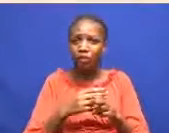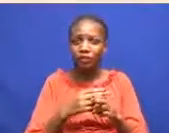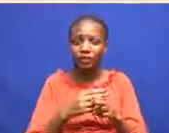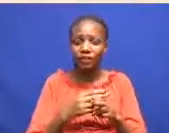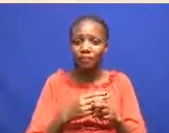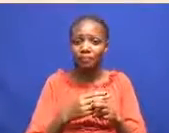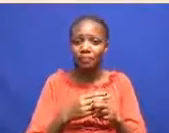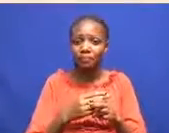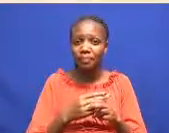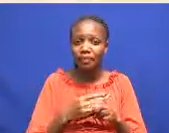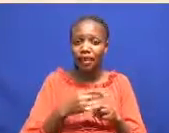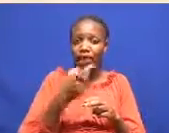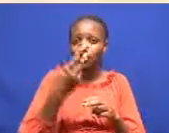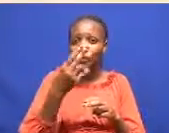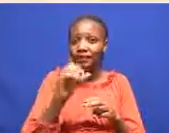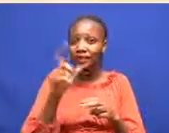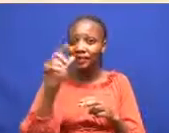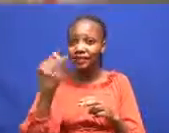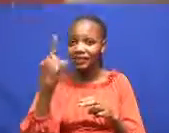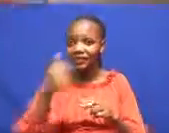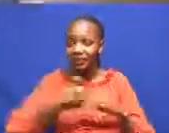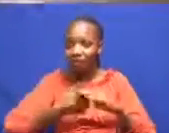mahindi mwaka wa